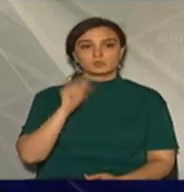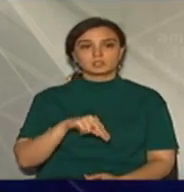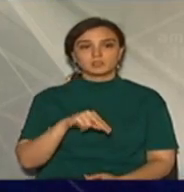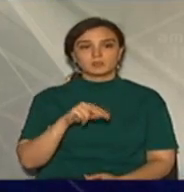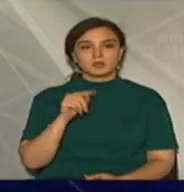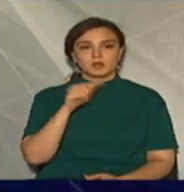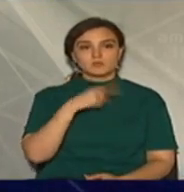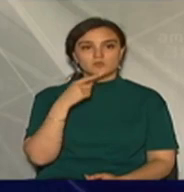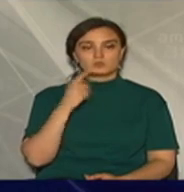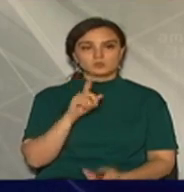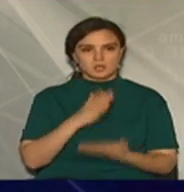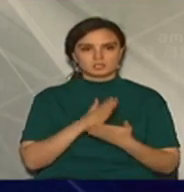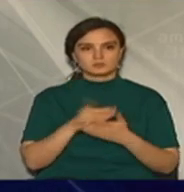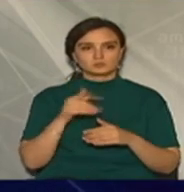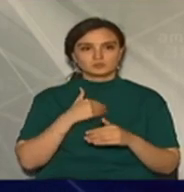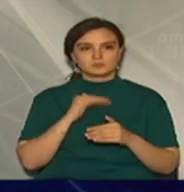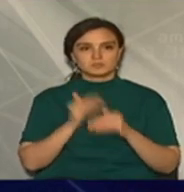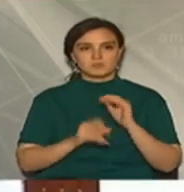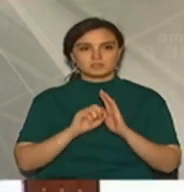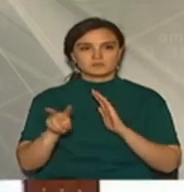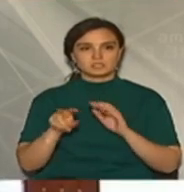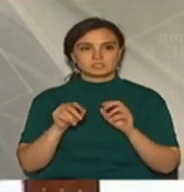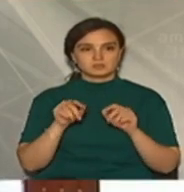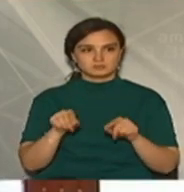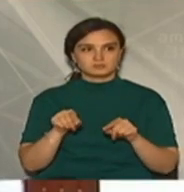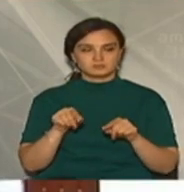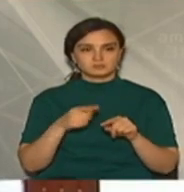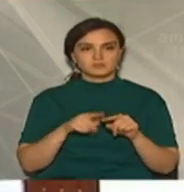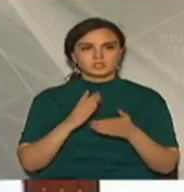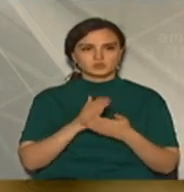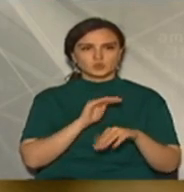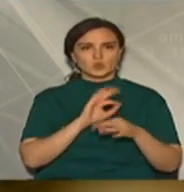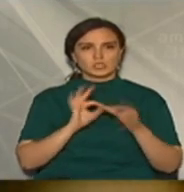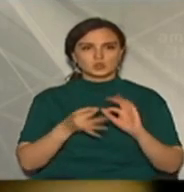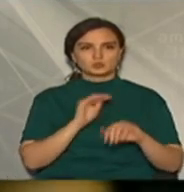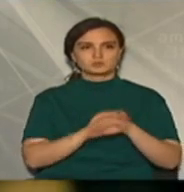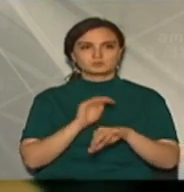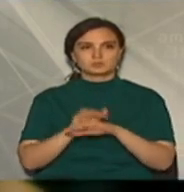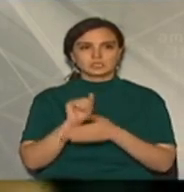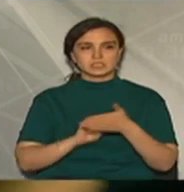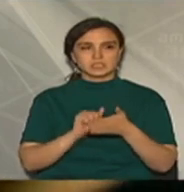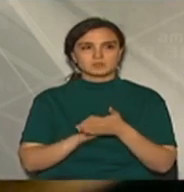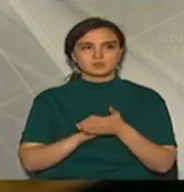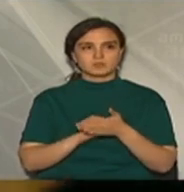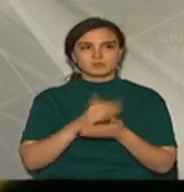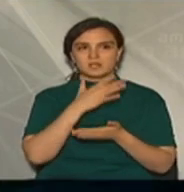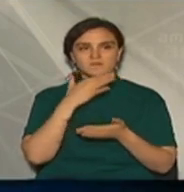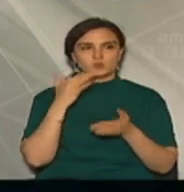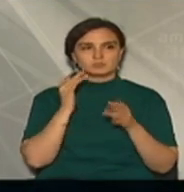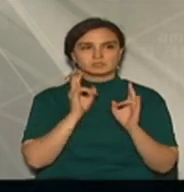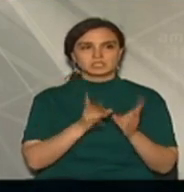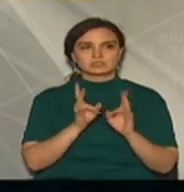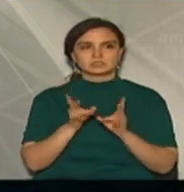აცხადებდა იმას, რომ არსებობს მიმალვის საფრთხე, არსებობს ამ საქმეში კონკრეტული მტკიცებულებები. მან განმარტა ასევე, რომ ბრალობითი